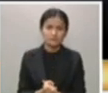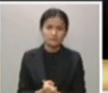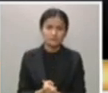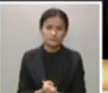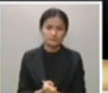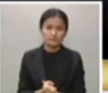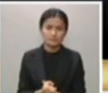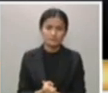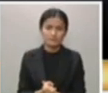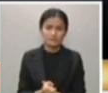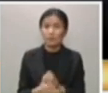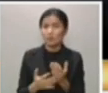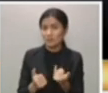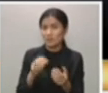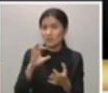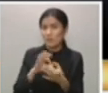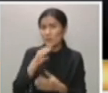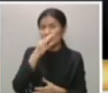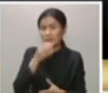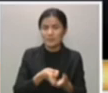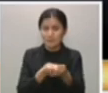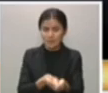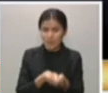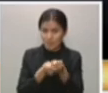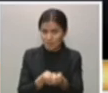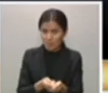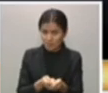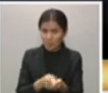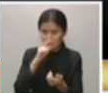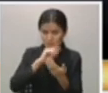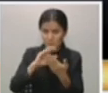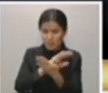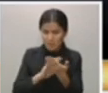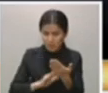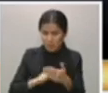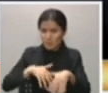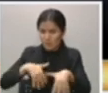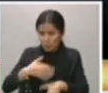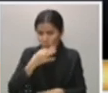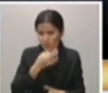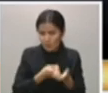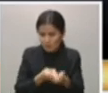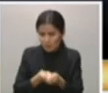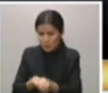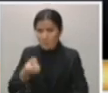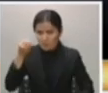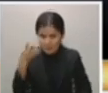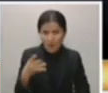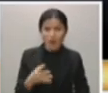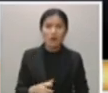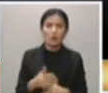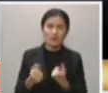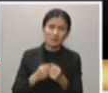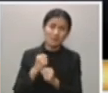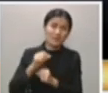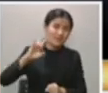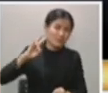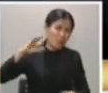รายได้การเกษตรเป็นอาชีพหลักท่านประธานของประเทศต่ำสุดในรอบ7ปีที่ผ่านมา